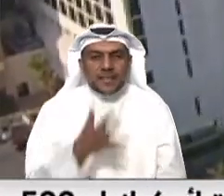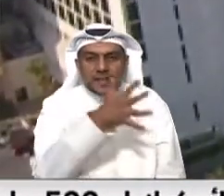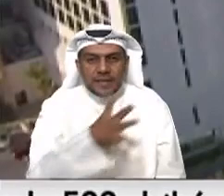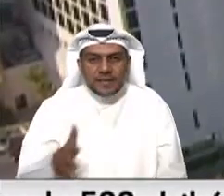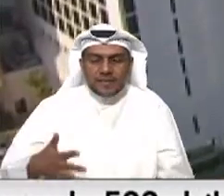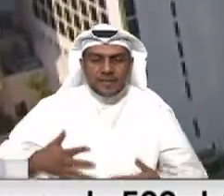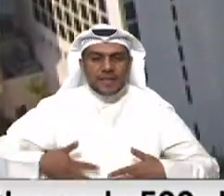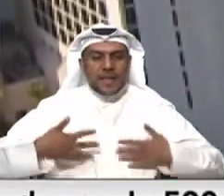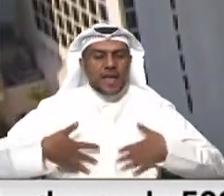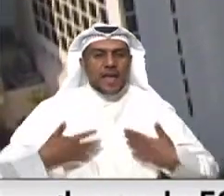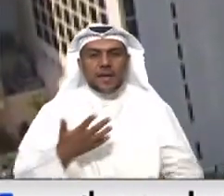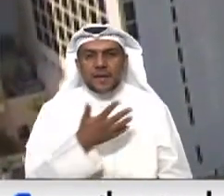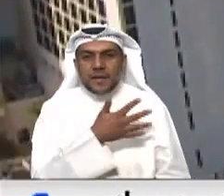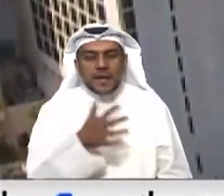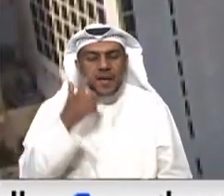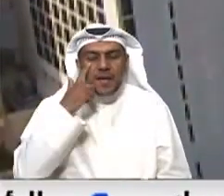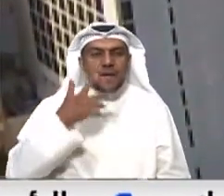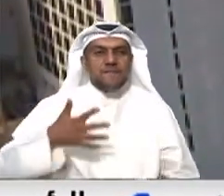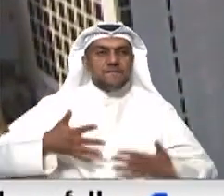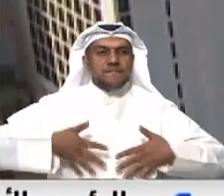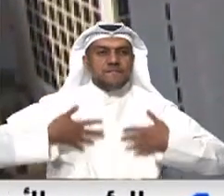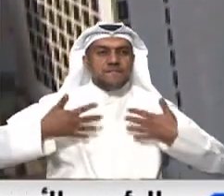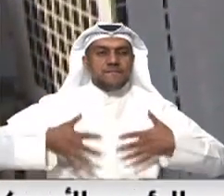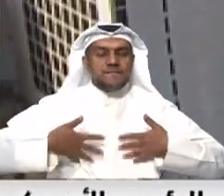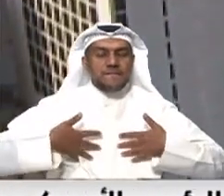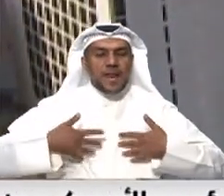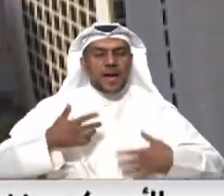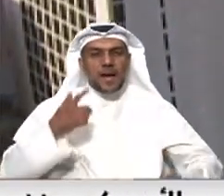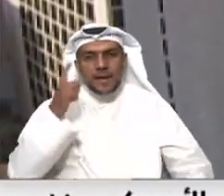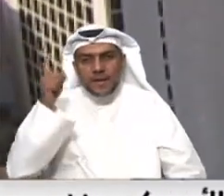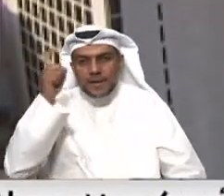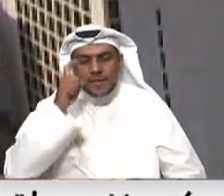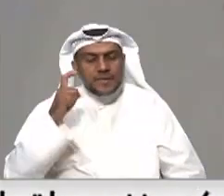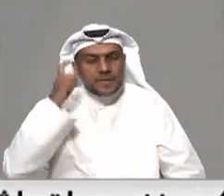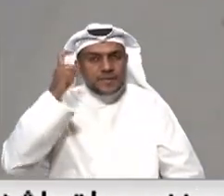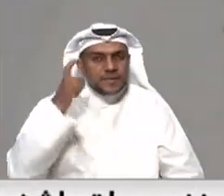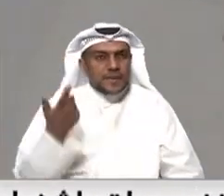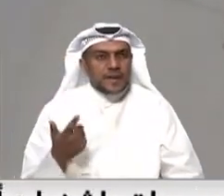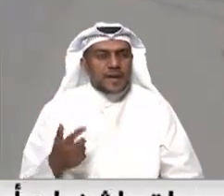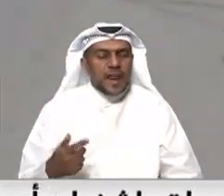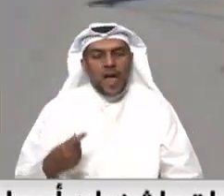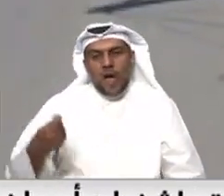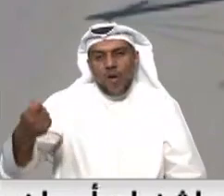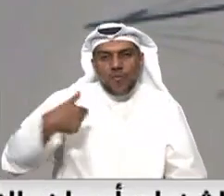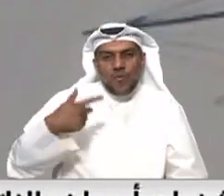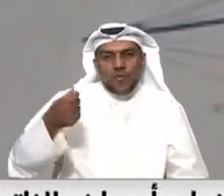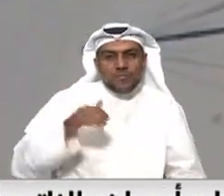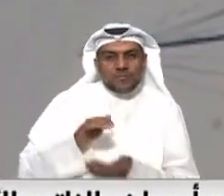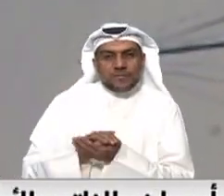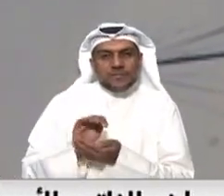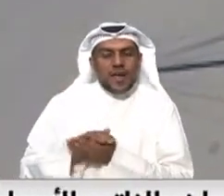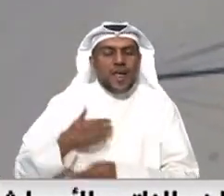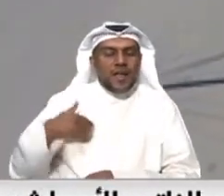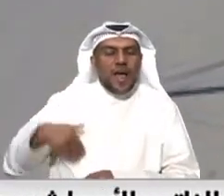فكانت تتمثل فرحة العيد عندهم باللعب واللهو والحصول على العيدية التي